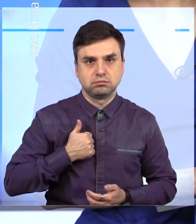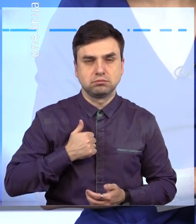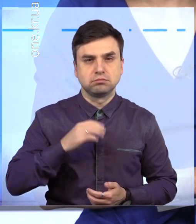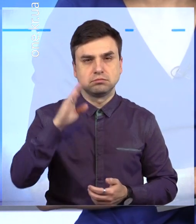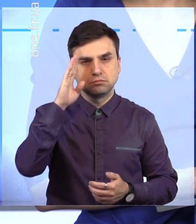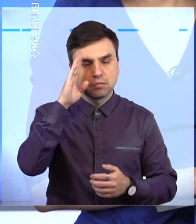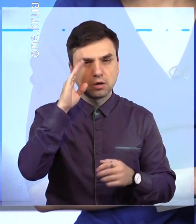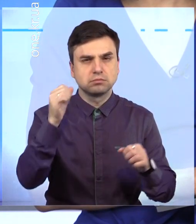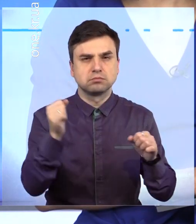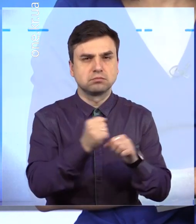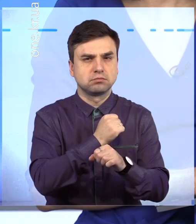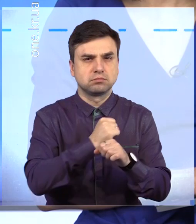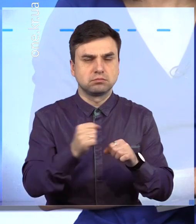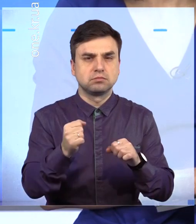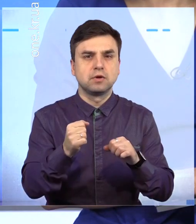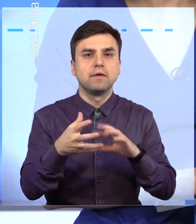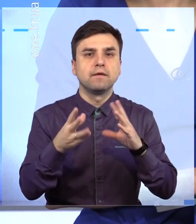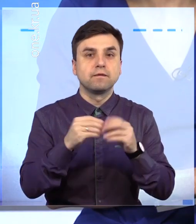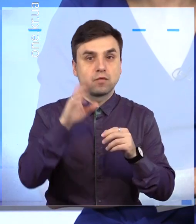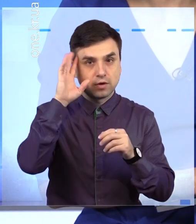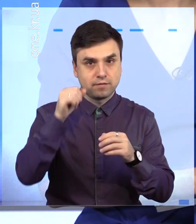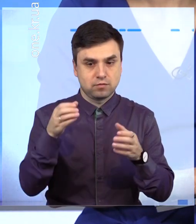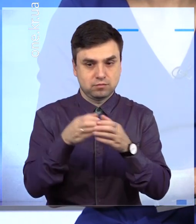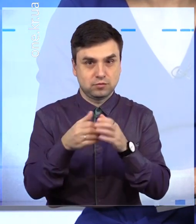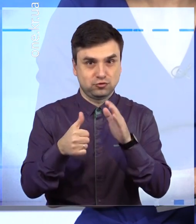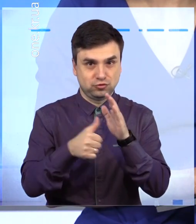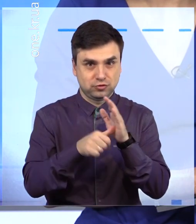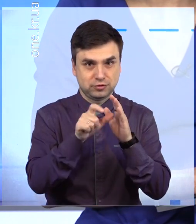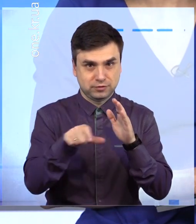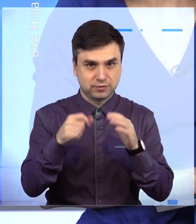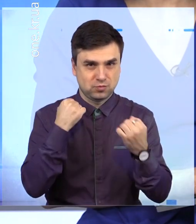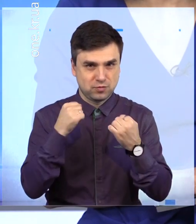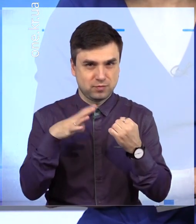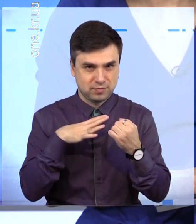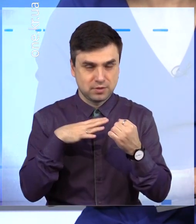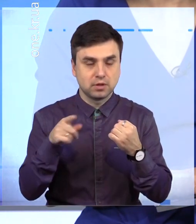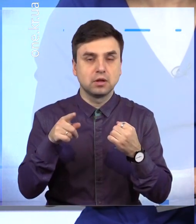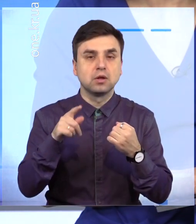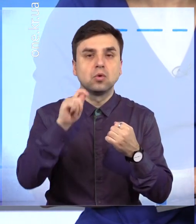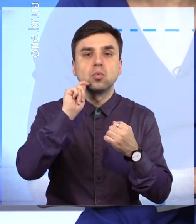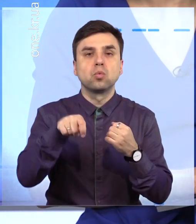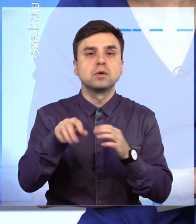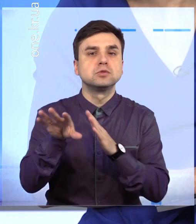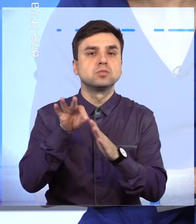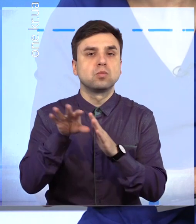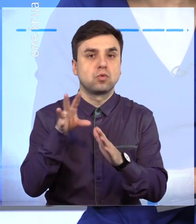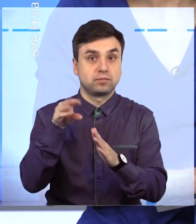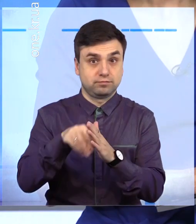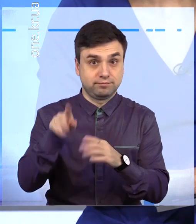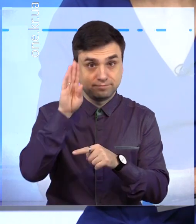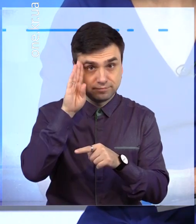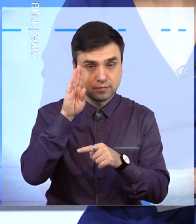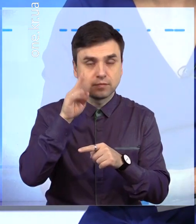Орфан Сананзаде – один із шістьох криворізьких спортсменів, який увійшов до складу національної збірної на Всесвітніх іграх